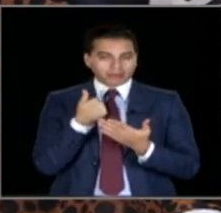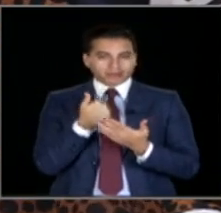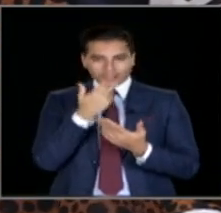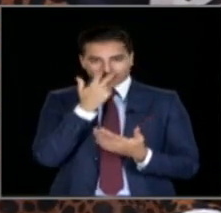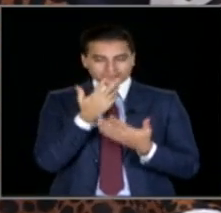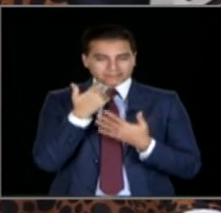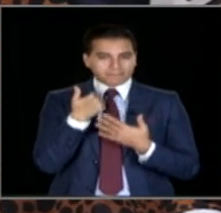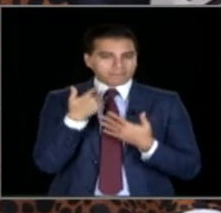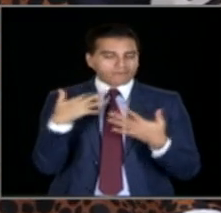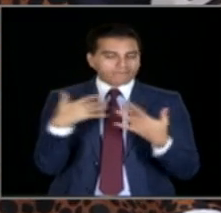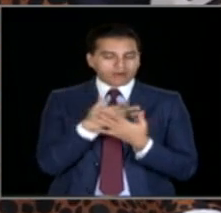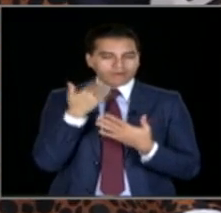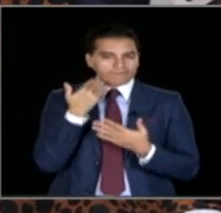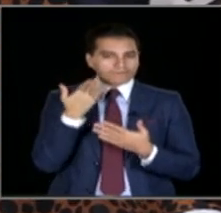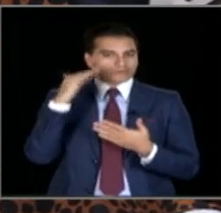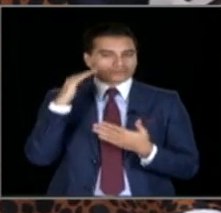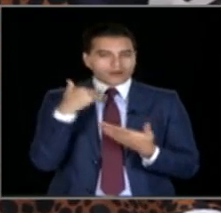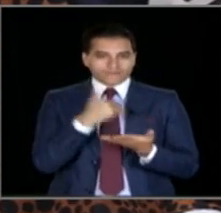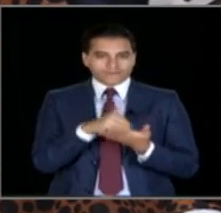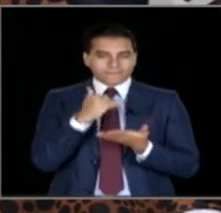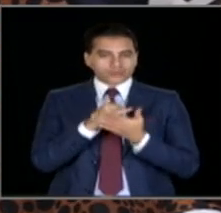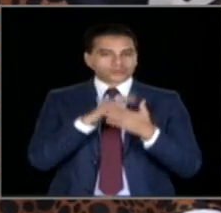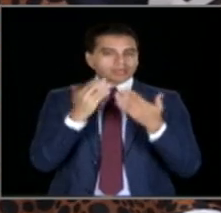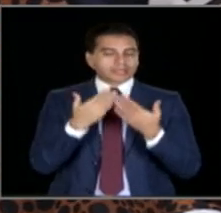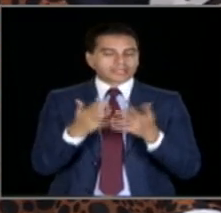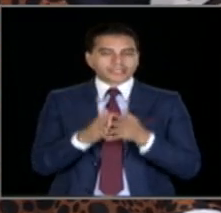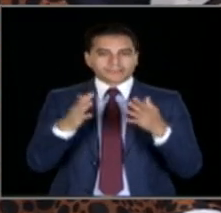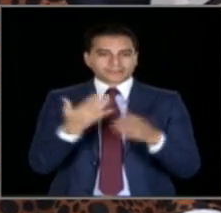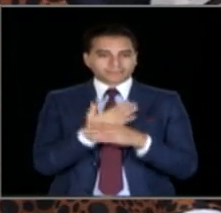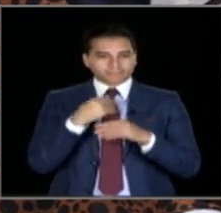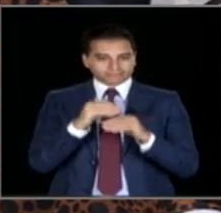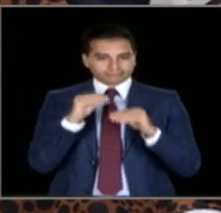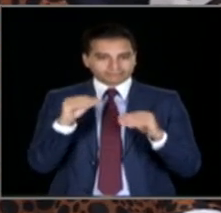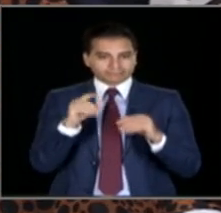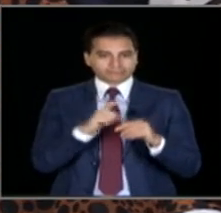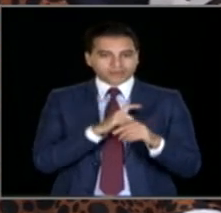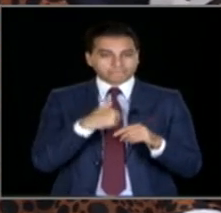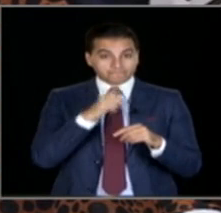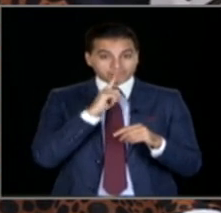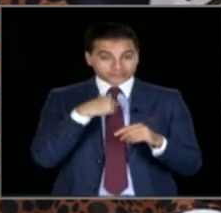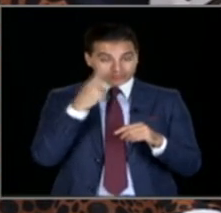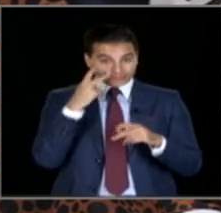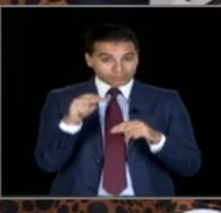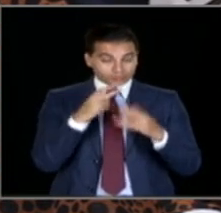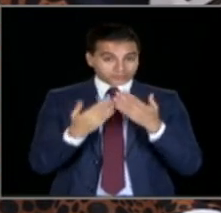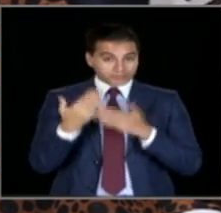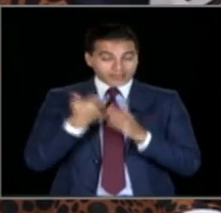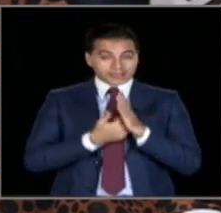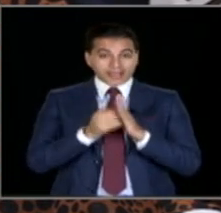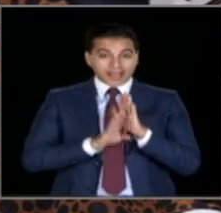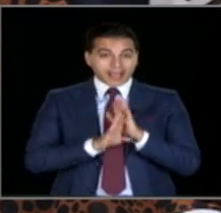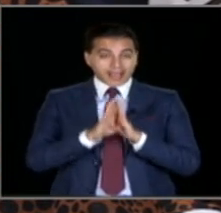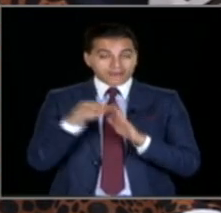وفرحت جداً بهذا الخبر، وحسيت إن عليا مسؤولية كبيرة جداً، لكن ما شاهدته في الموسم الماضي والنجاح